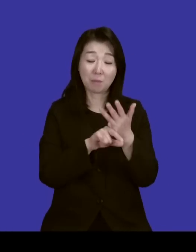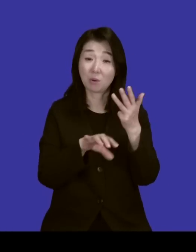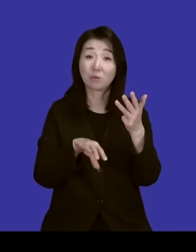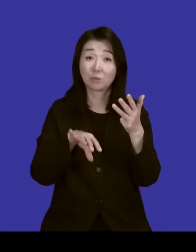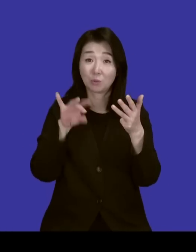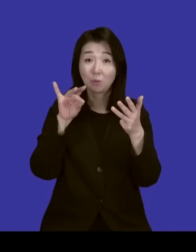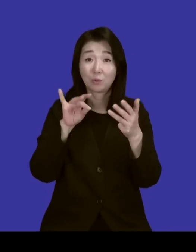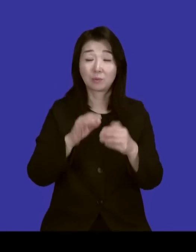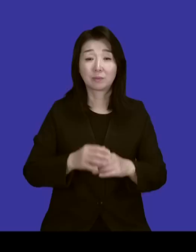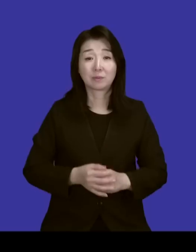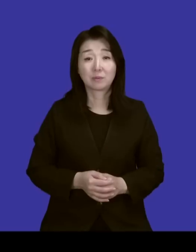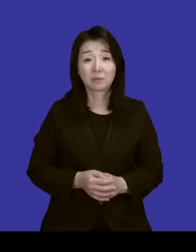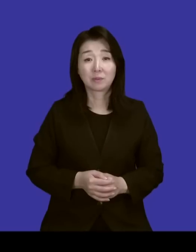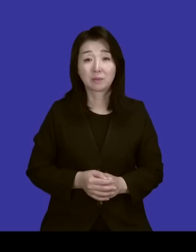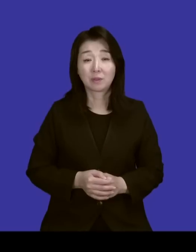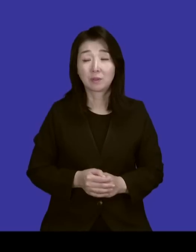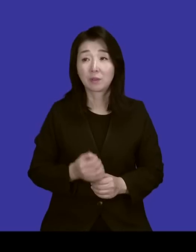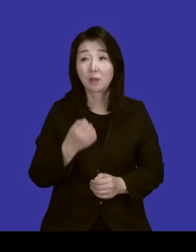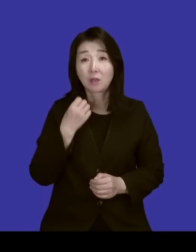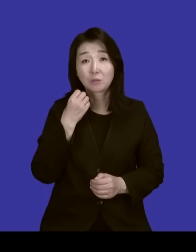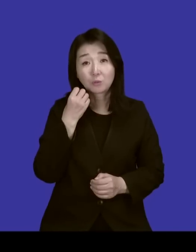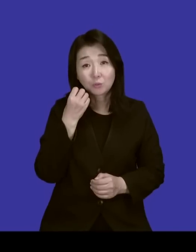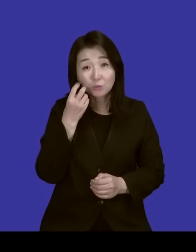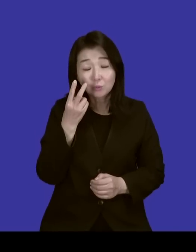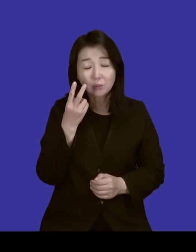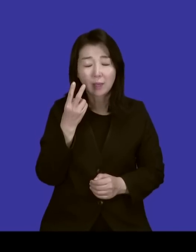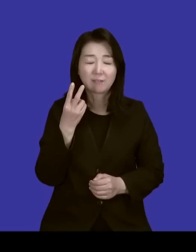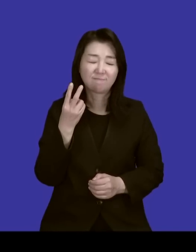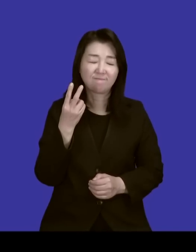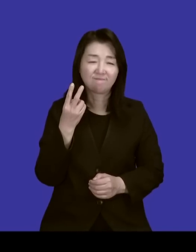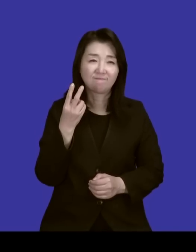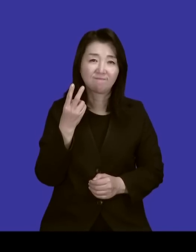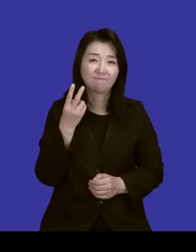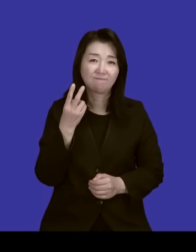예. 그리고 2달 채우지 못하고